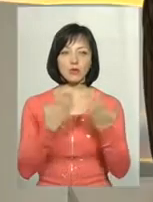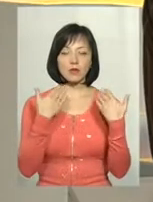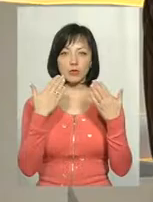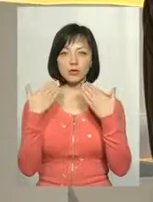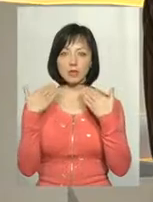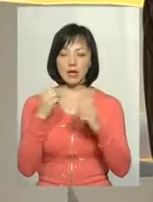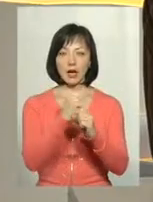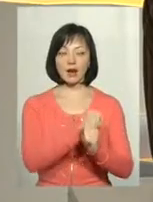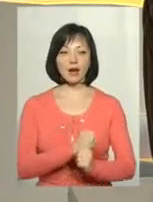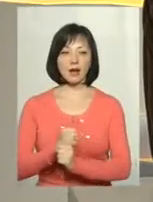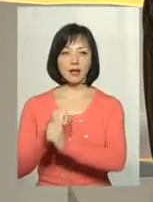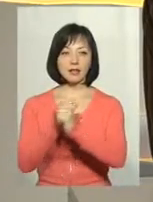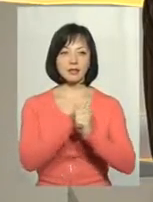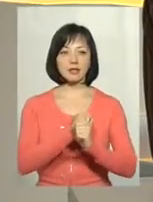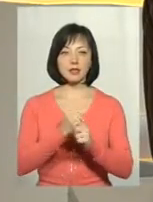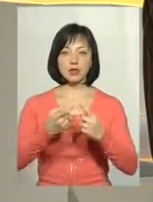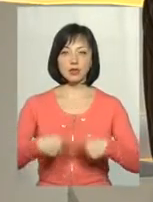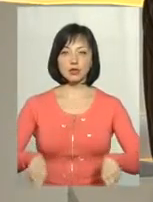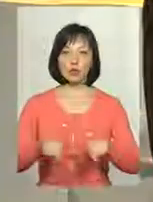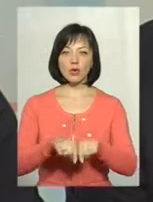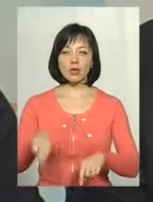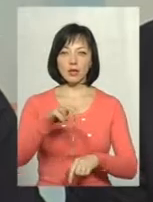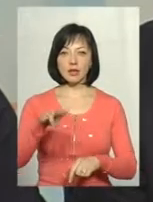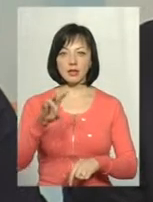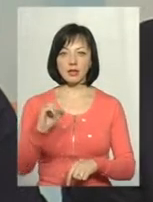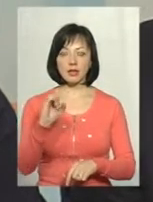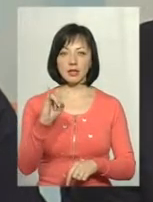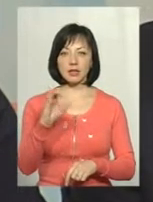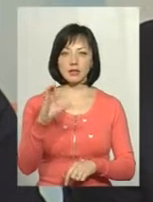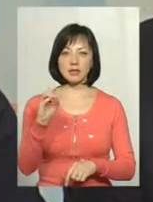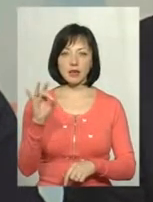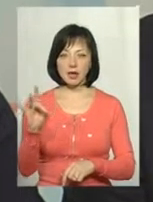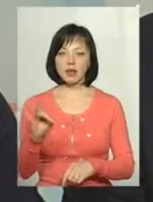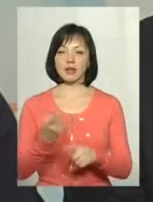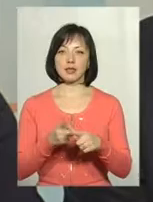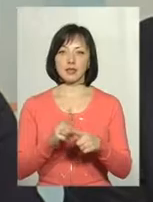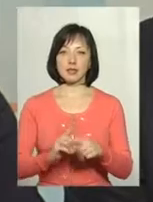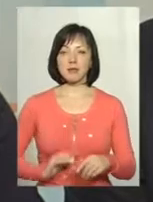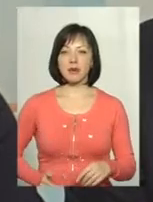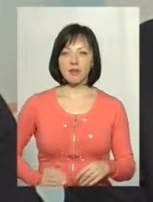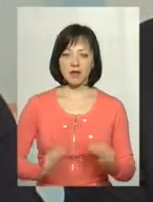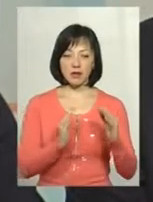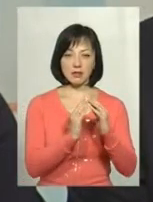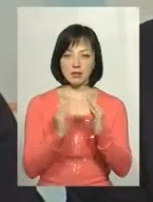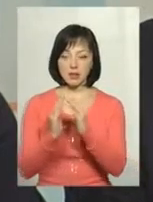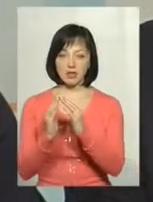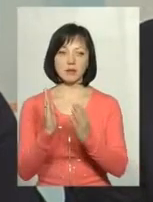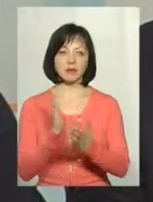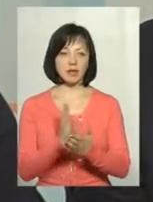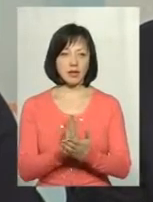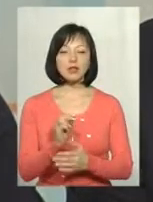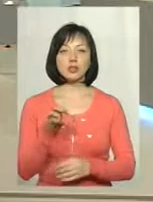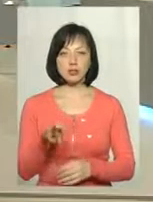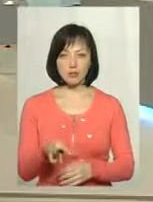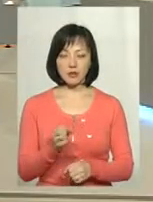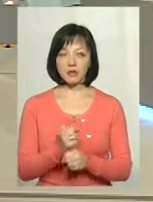це рекреаційна зона Дністровського водосховища, і це приватні садиби. Тобто є над чим